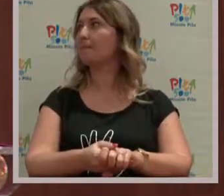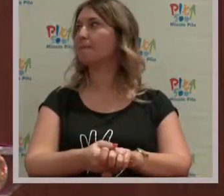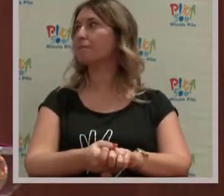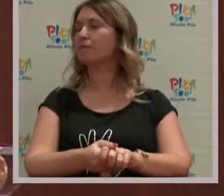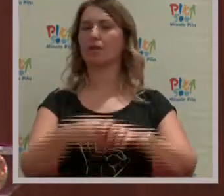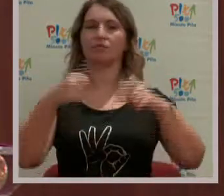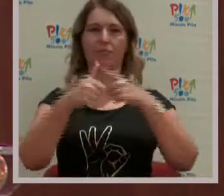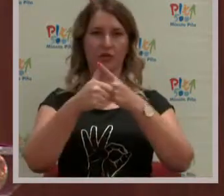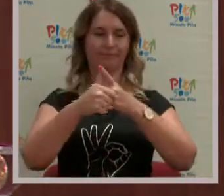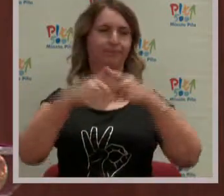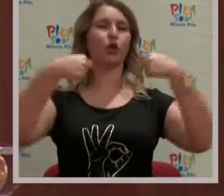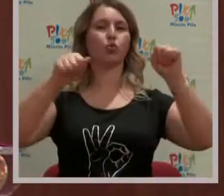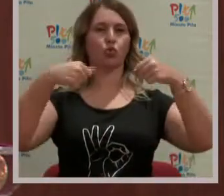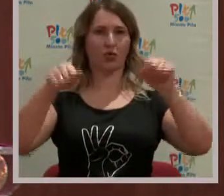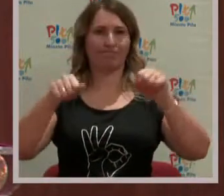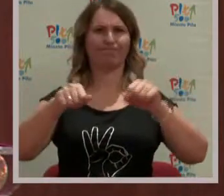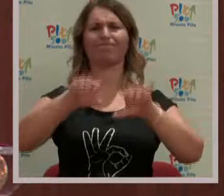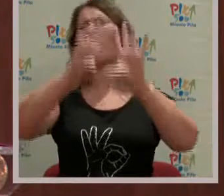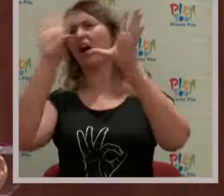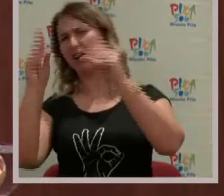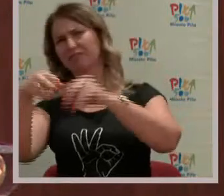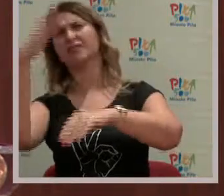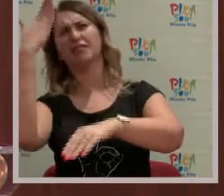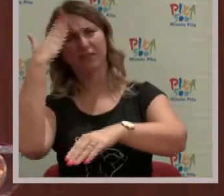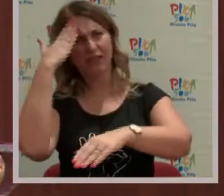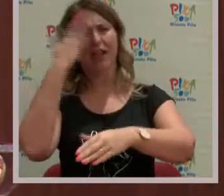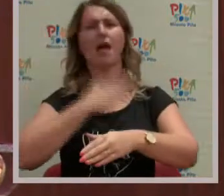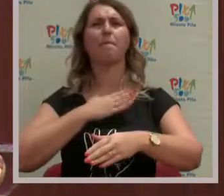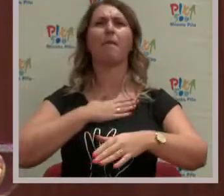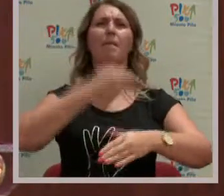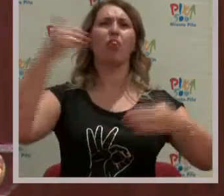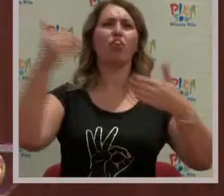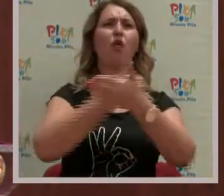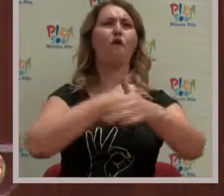Jeżeli chodzi o żużel, jak Państwo wszyscy pewnie wiecie, jest nowy zarząd.